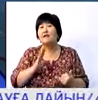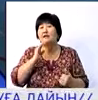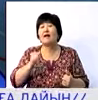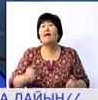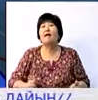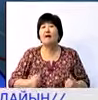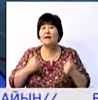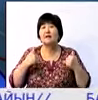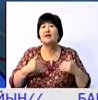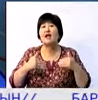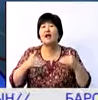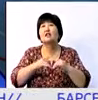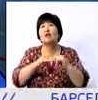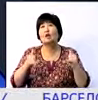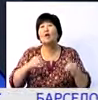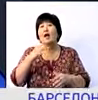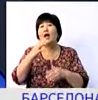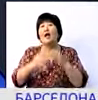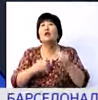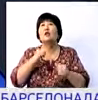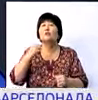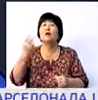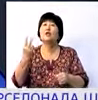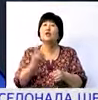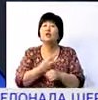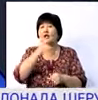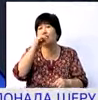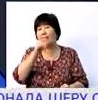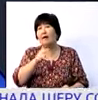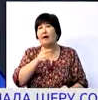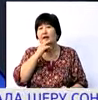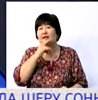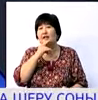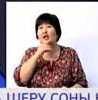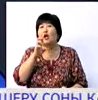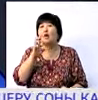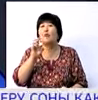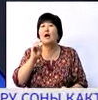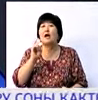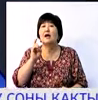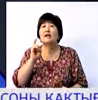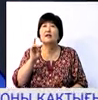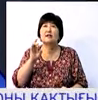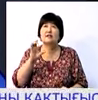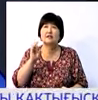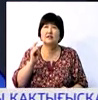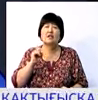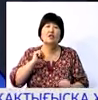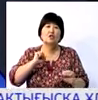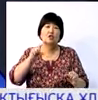қарқынды дамып келеді. Қазақстанда әлем чемпиондары, екі дүркін және Қазақстан барысының жеңімпаздары бар. Барлық палуандар